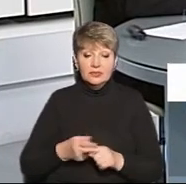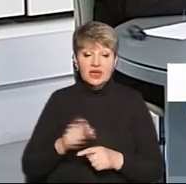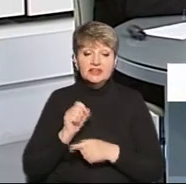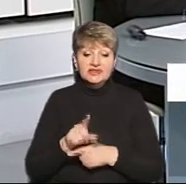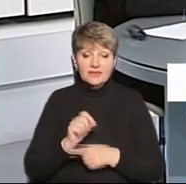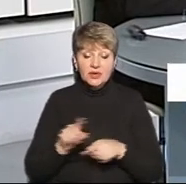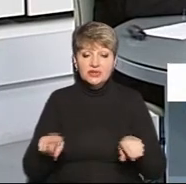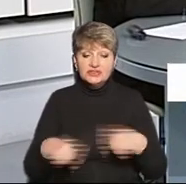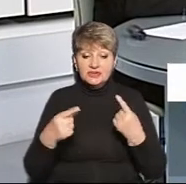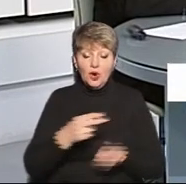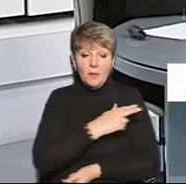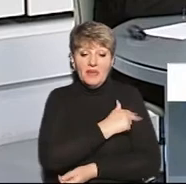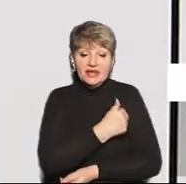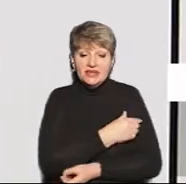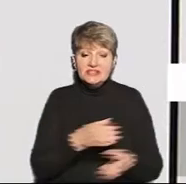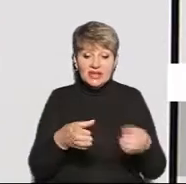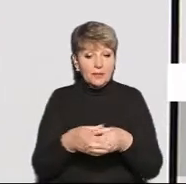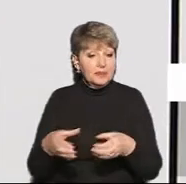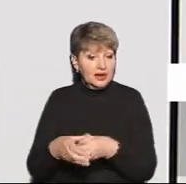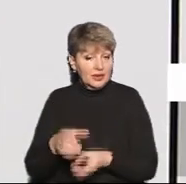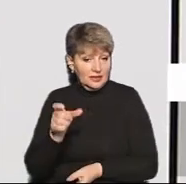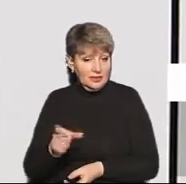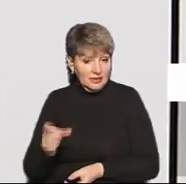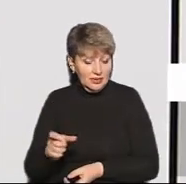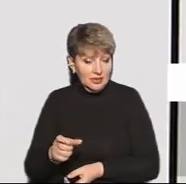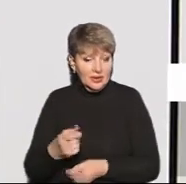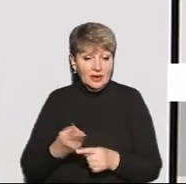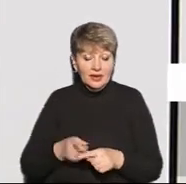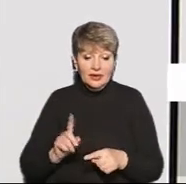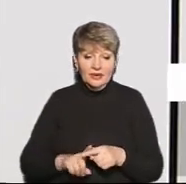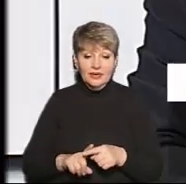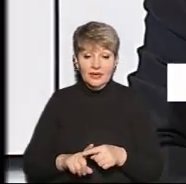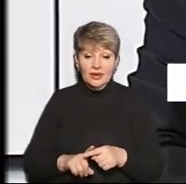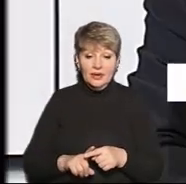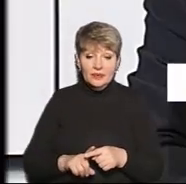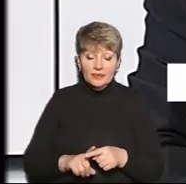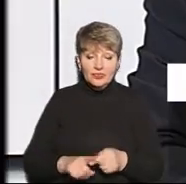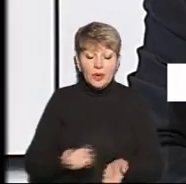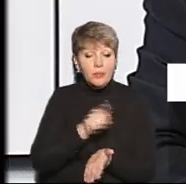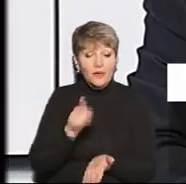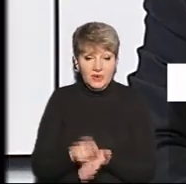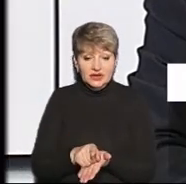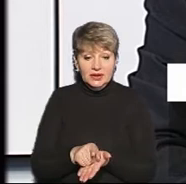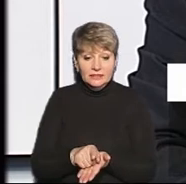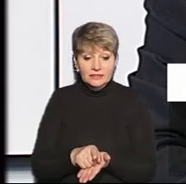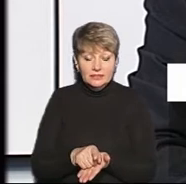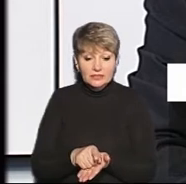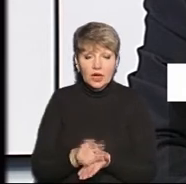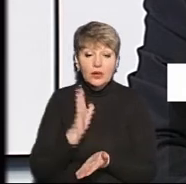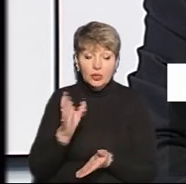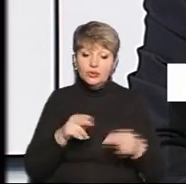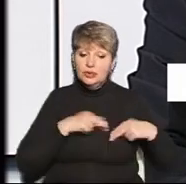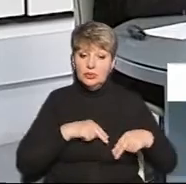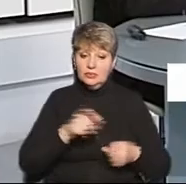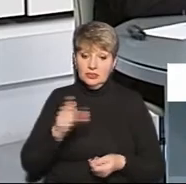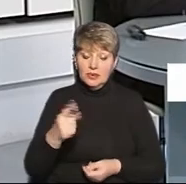залишається питання створення медичних бригад, тому що, як казали давні греки, поліс – це не стіни, а люди. Тобто повинні саме медичні працівники,